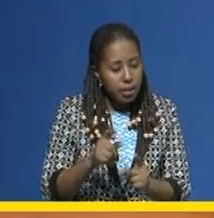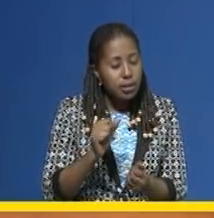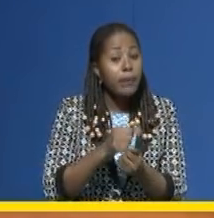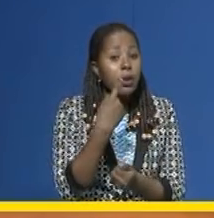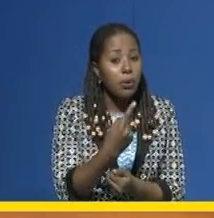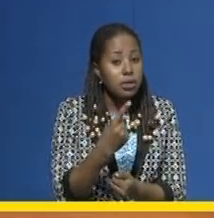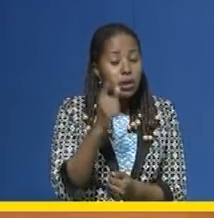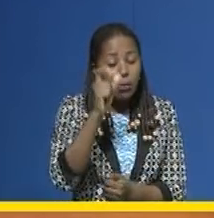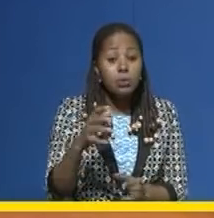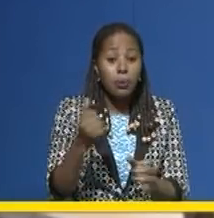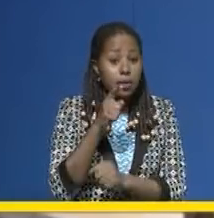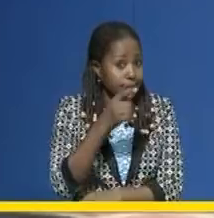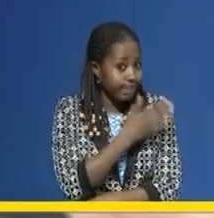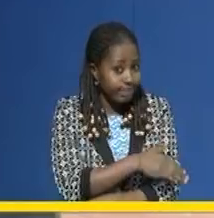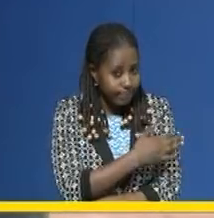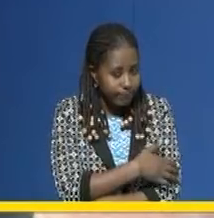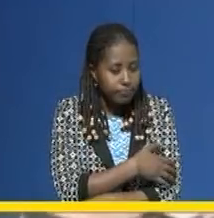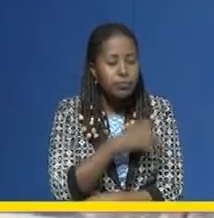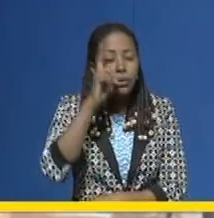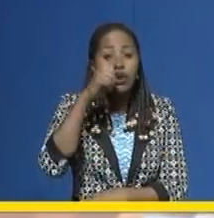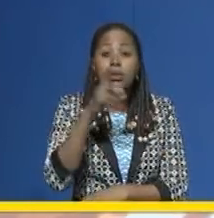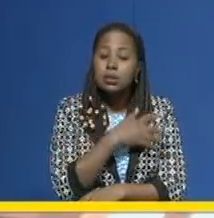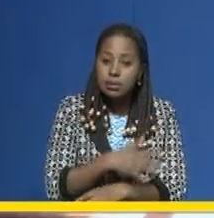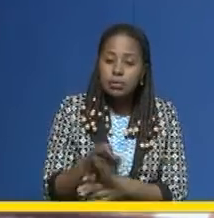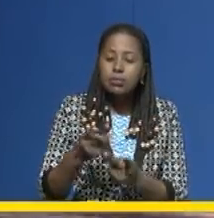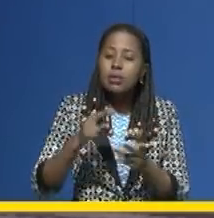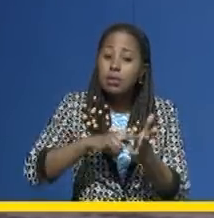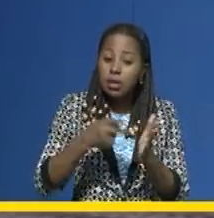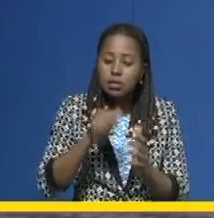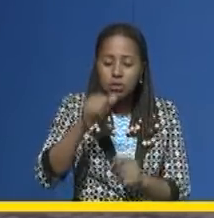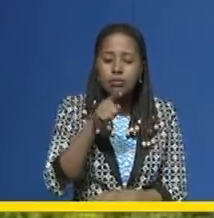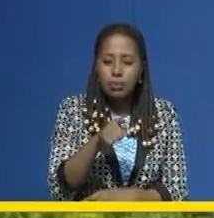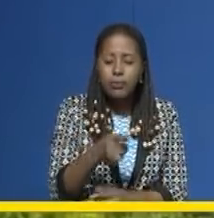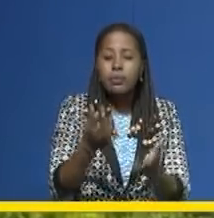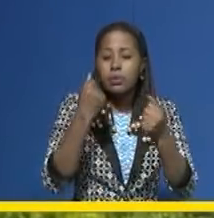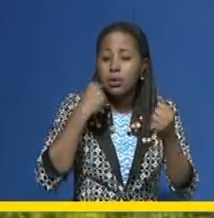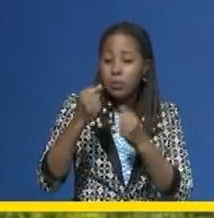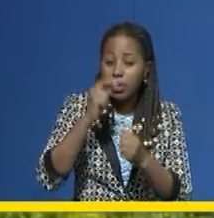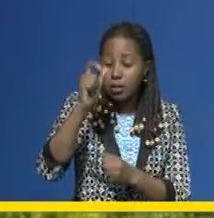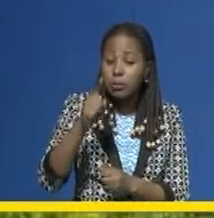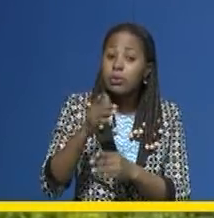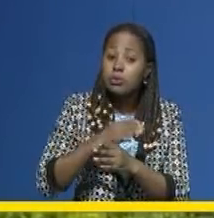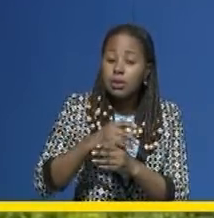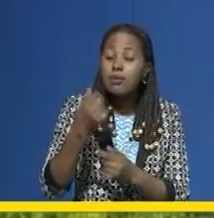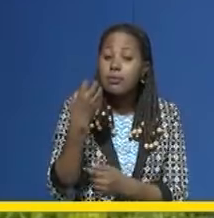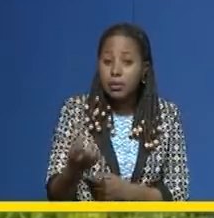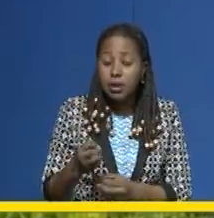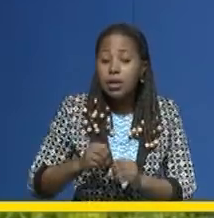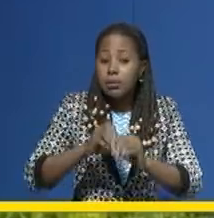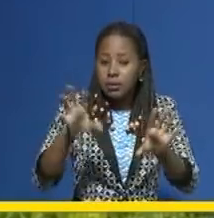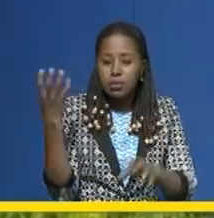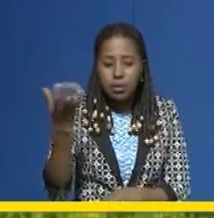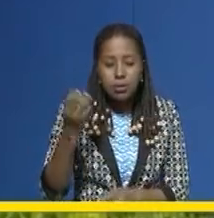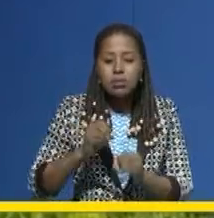anakwaza watu kupata huduma hiyo. Visiwani Zanzibar nako mkakati ni huo huo wa kukabiliana na wanaotumia vibaya mitandao ya kijamii